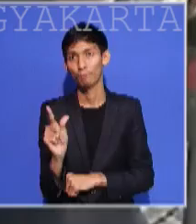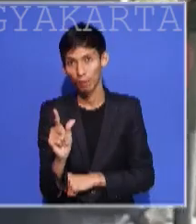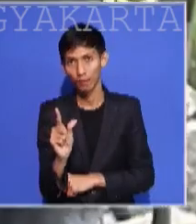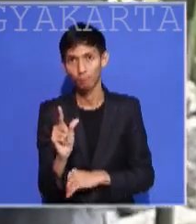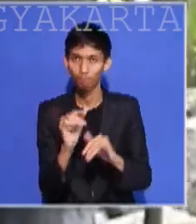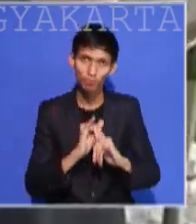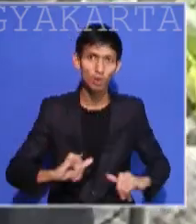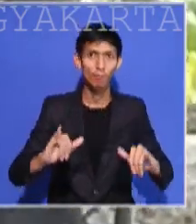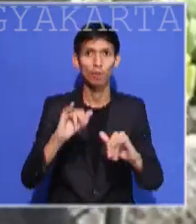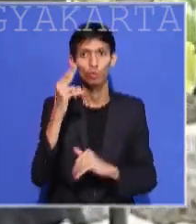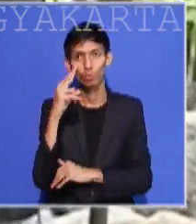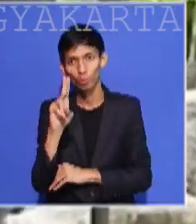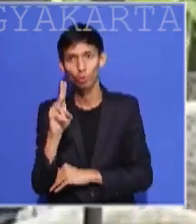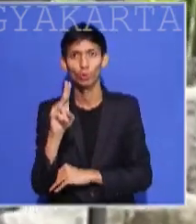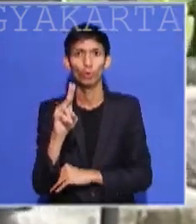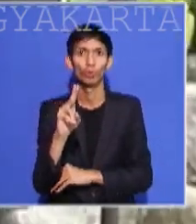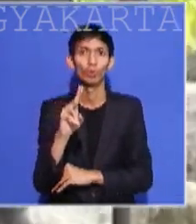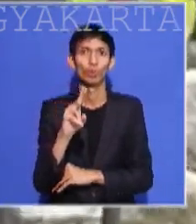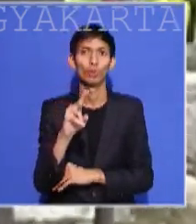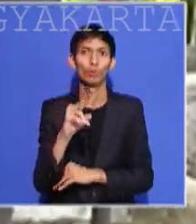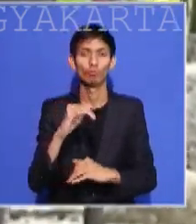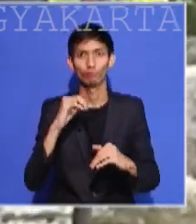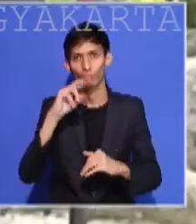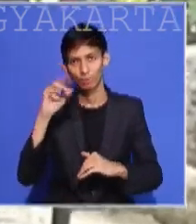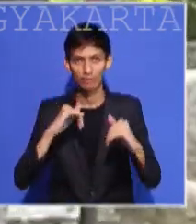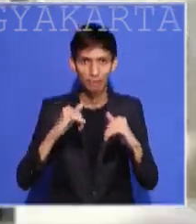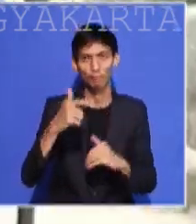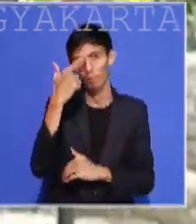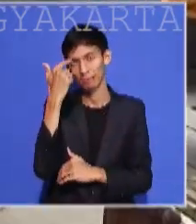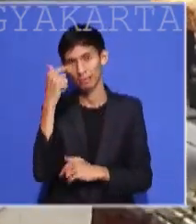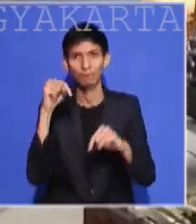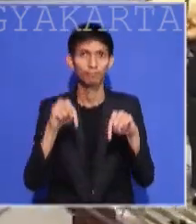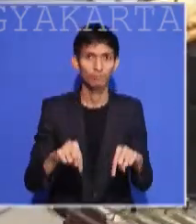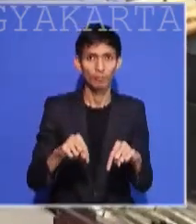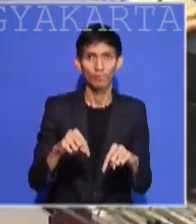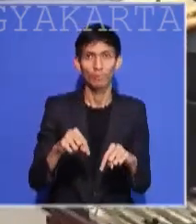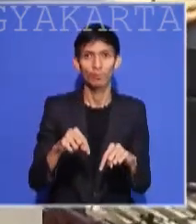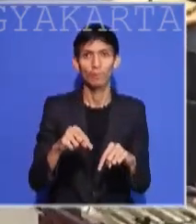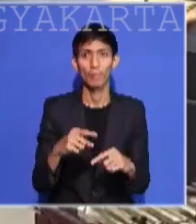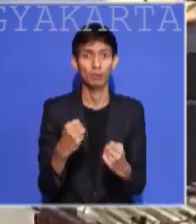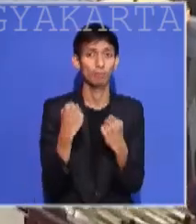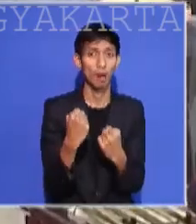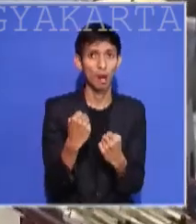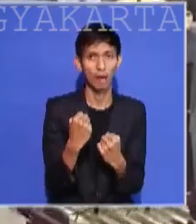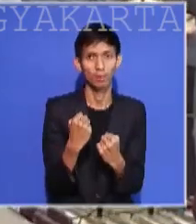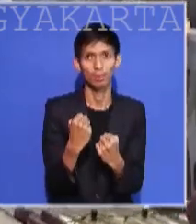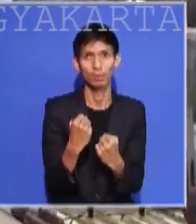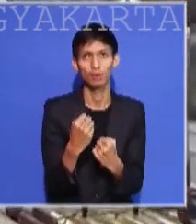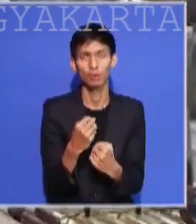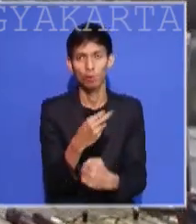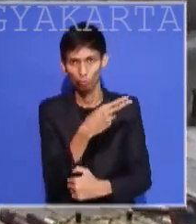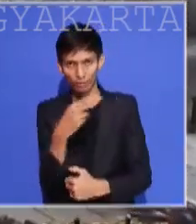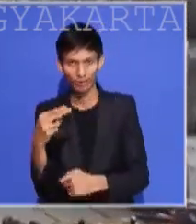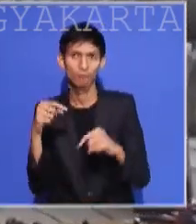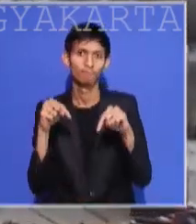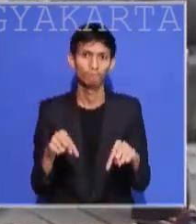Dados rono pasinaon ing museum wayang beber segartaji kangge gigah semangat nasionalisme Lan Raos tres dat